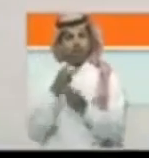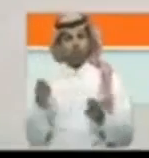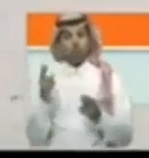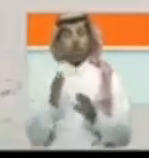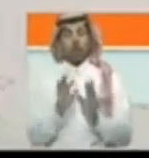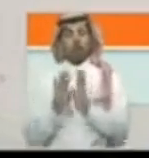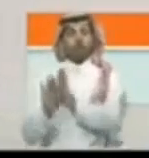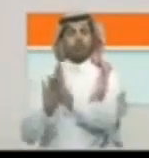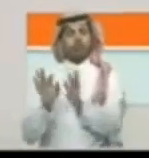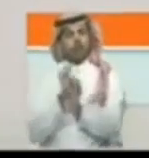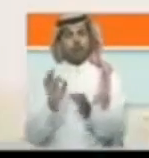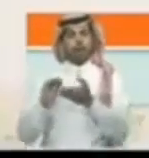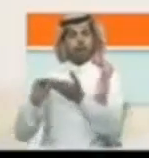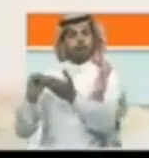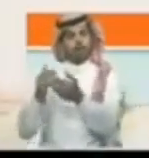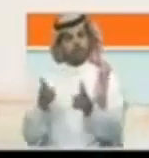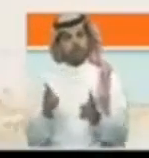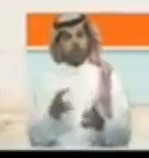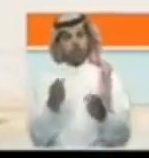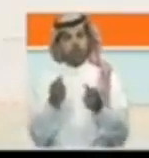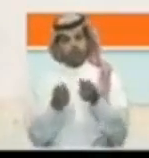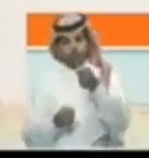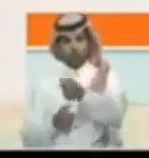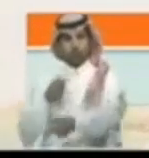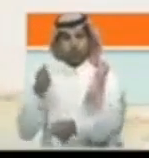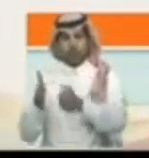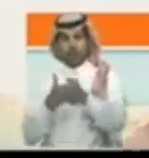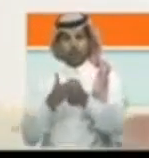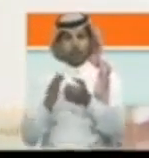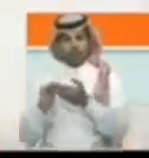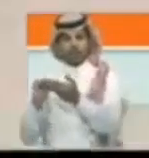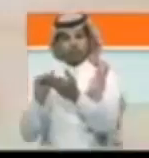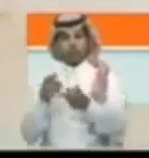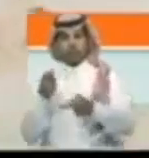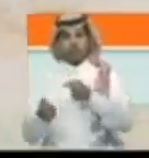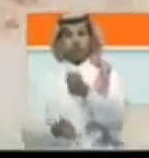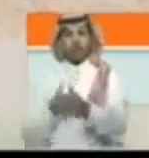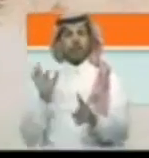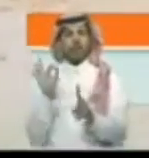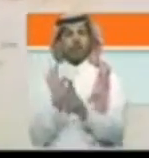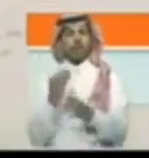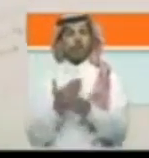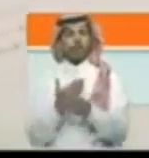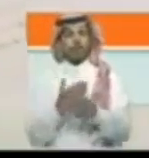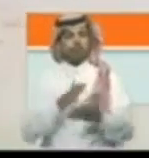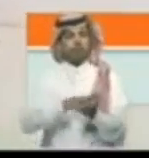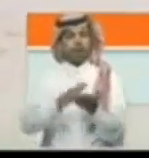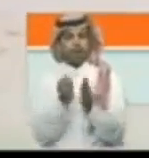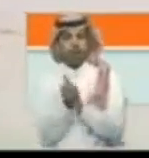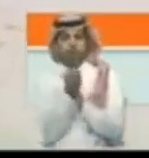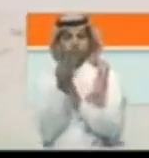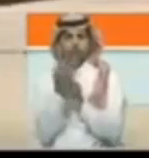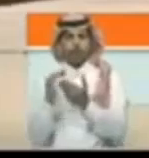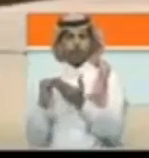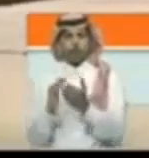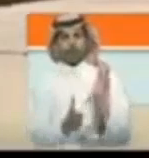المنظمة لذلك، فيما سيتقاضى مقابلا ماديا للخدمات والأنشطة التي سيقدمها.